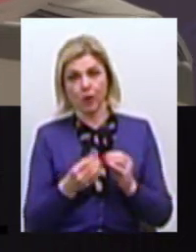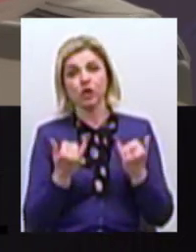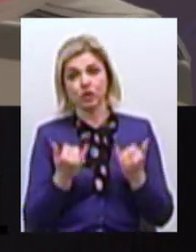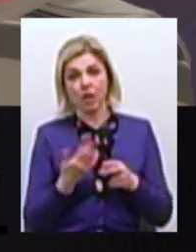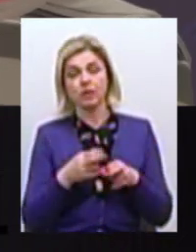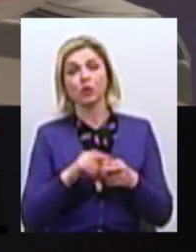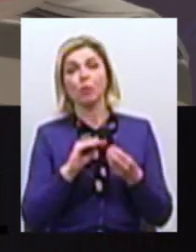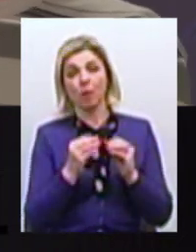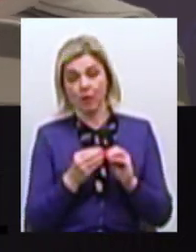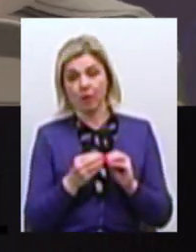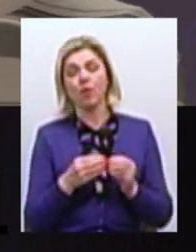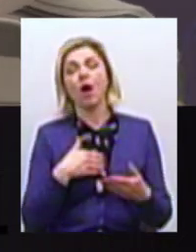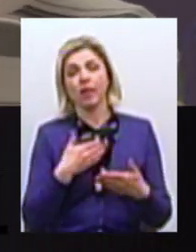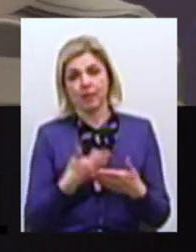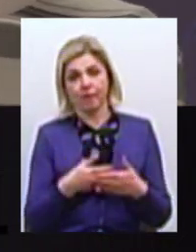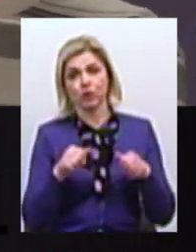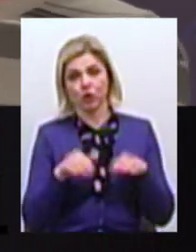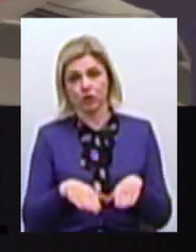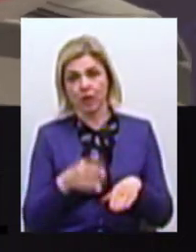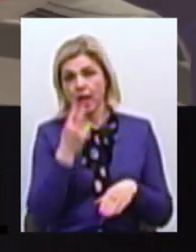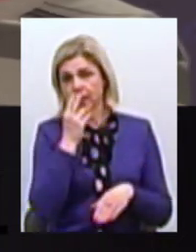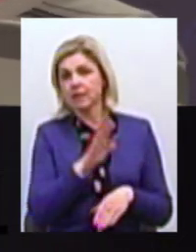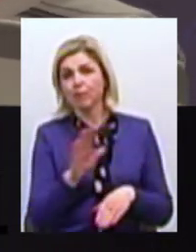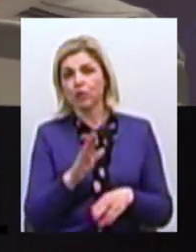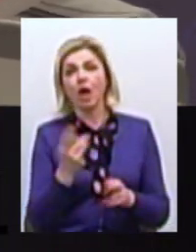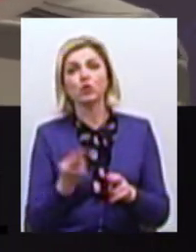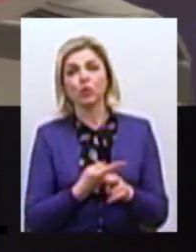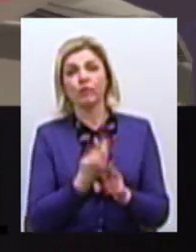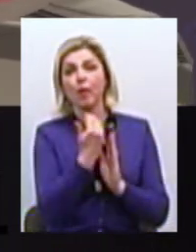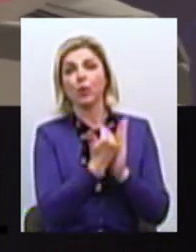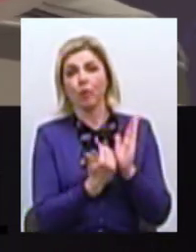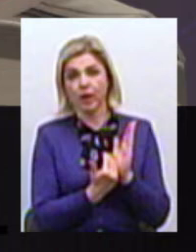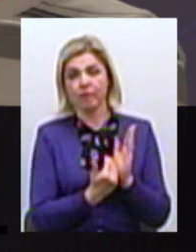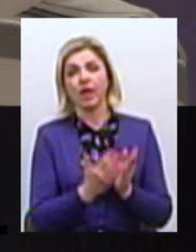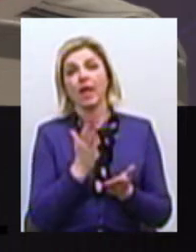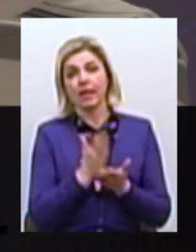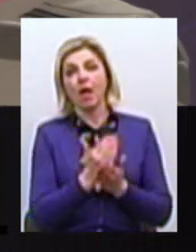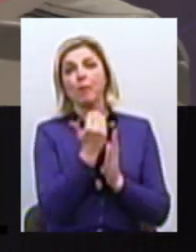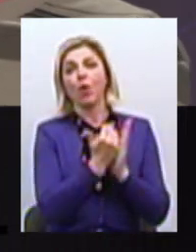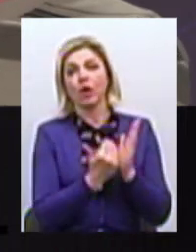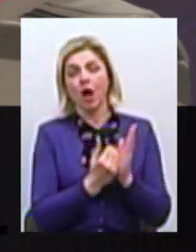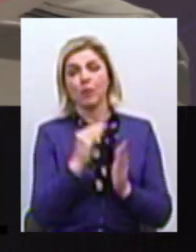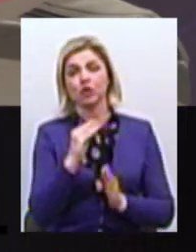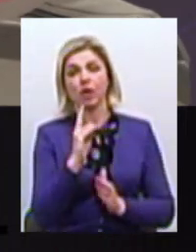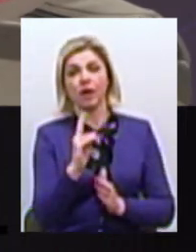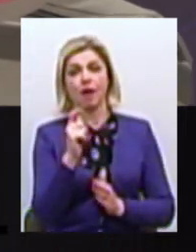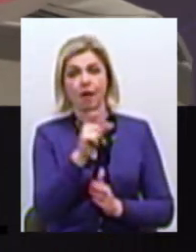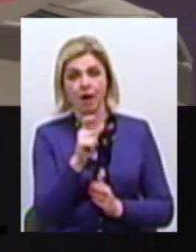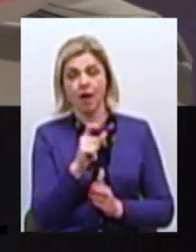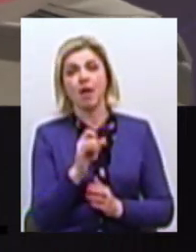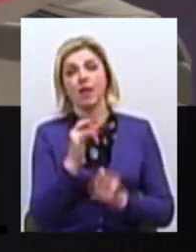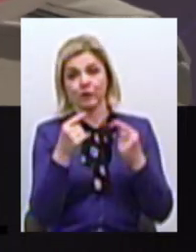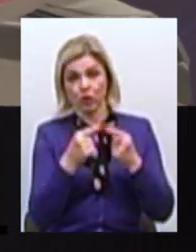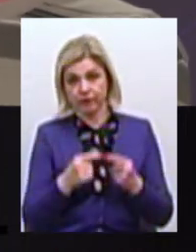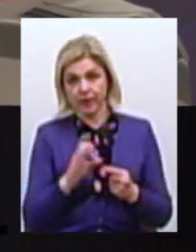решаем. Несмотря на отсутствие профильной программы, у нас есть программа реформирования ЖКХ, в соответствии с которой мы работаем. Это